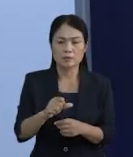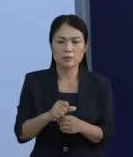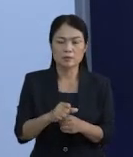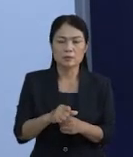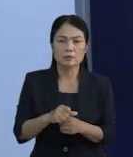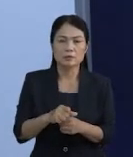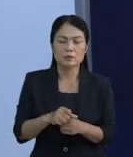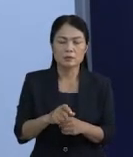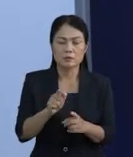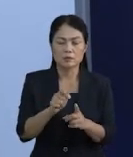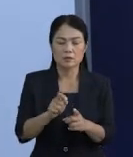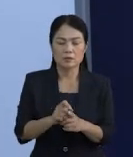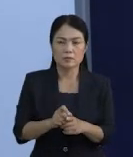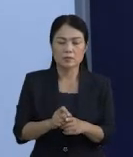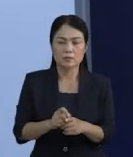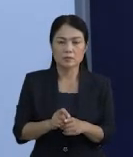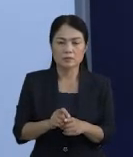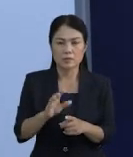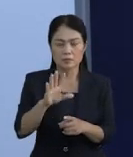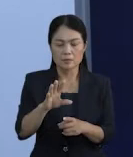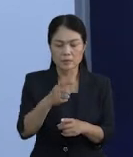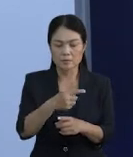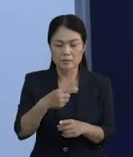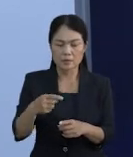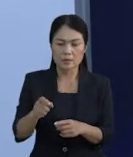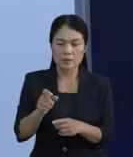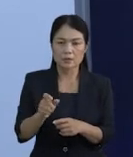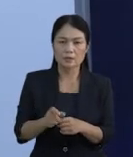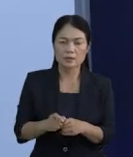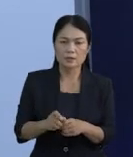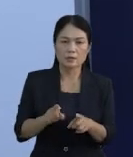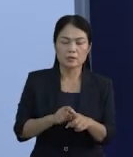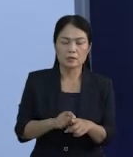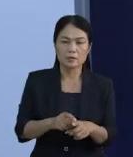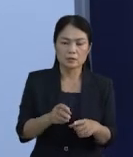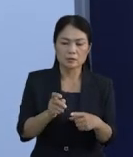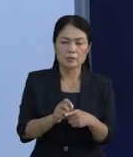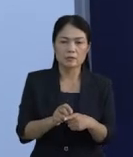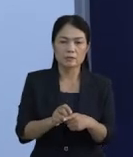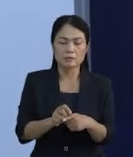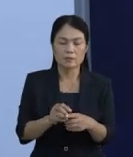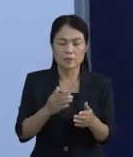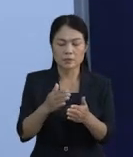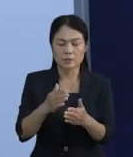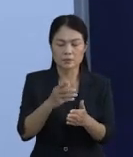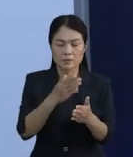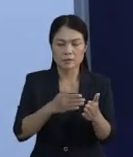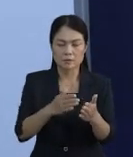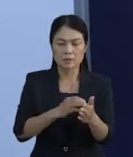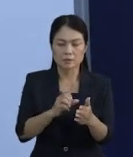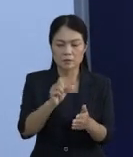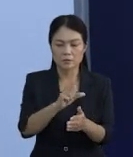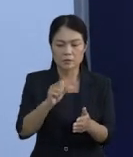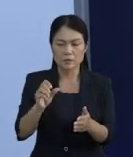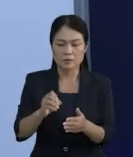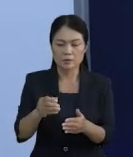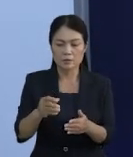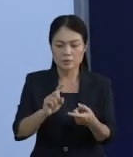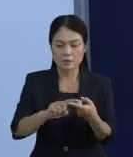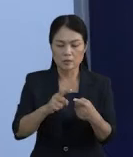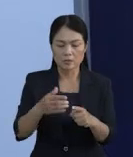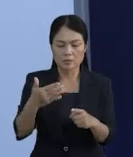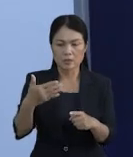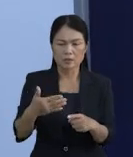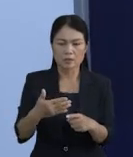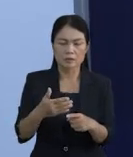rối bốn mớn sàn liền và pram liền đài phần thái cái ai bằng cốt tông sàn đi tông sàn cái này con cứ lấy pram pram buồn pram